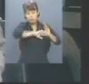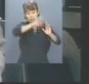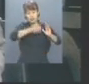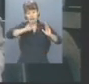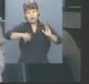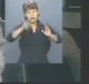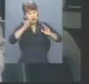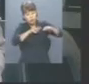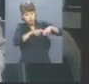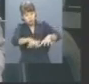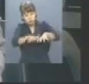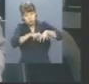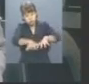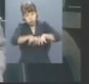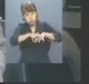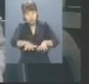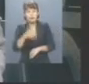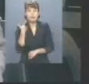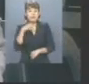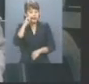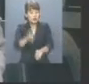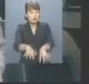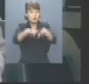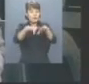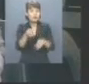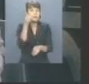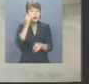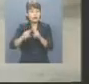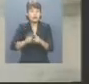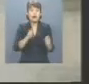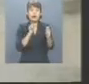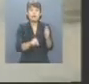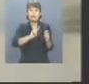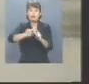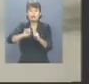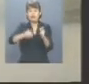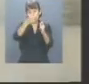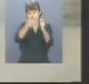กต่อเนื่องไหลเข้าท่วมบ้านเรือนครอบคลุมทั้ง11อำเภอค่ะ